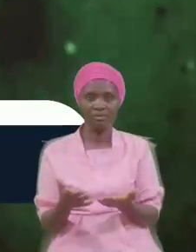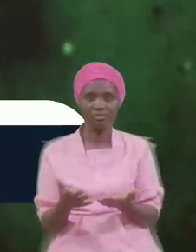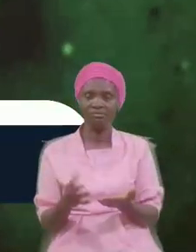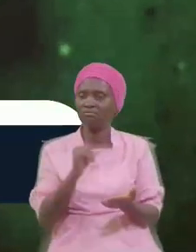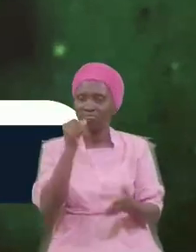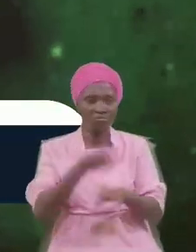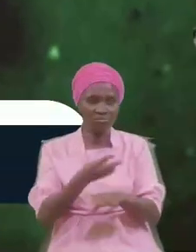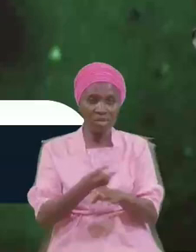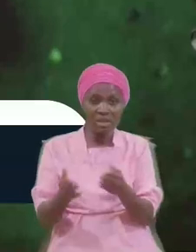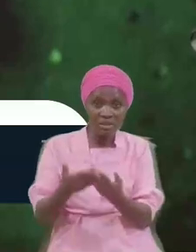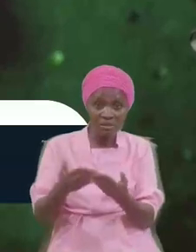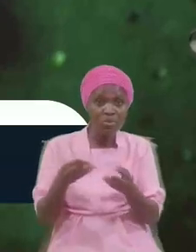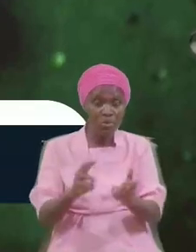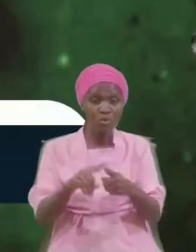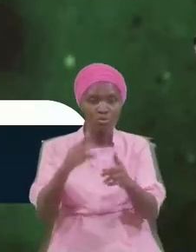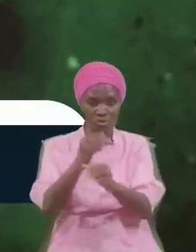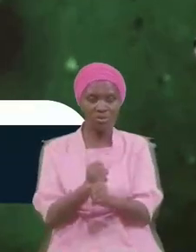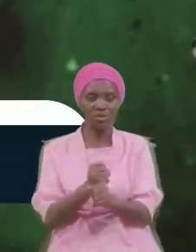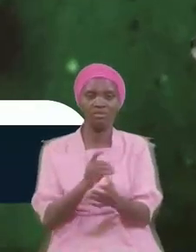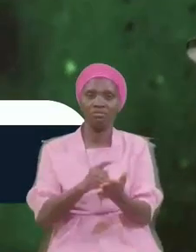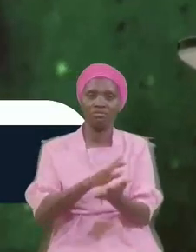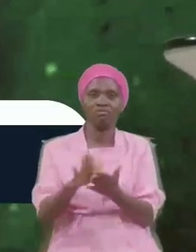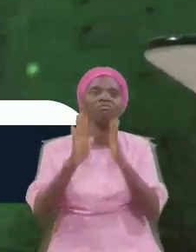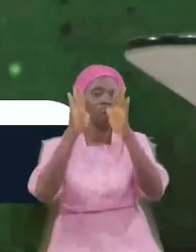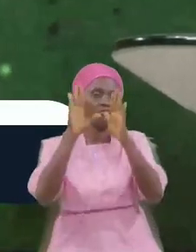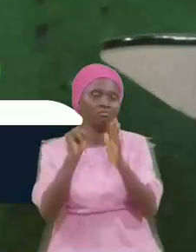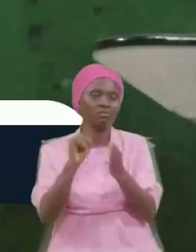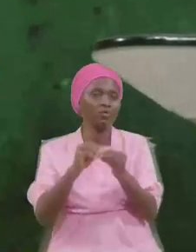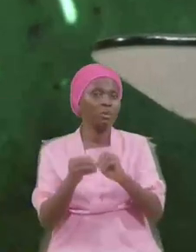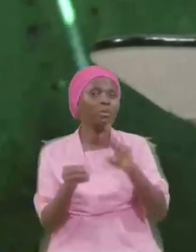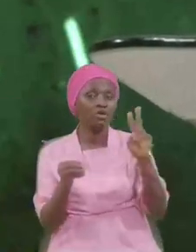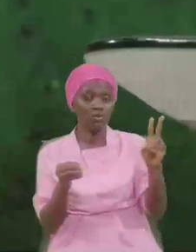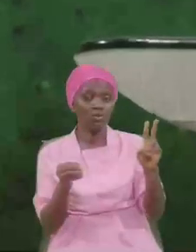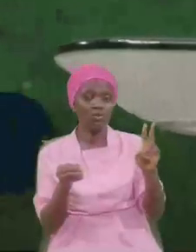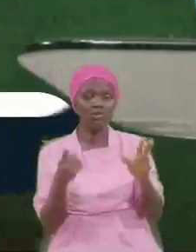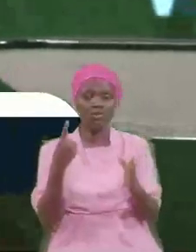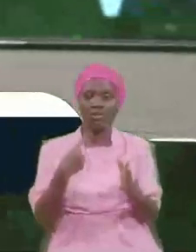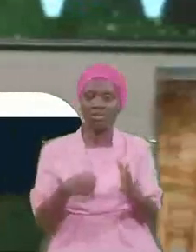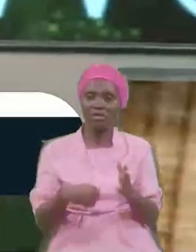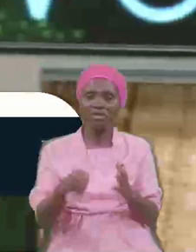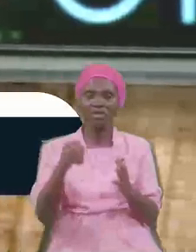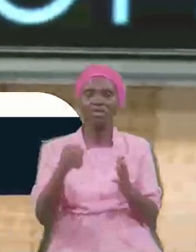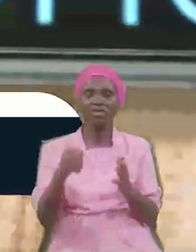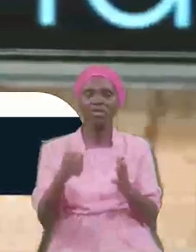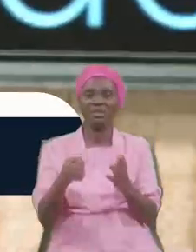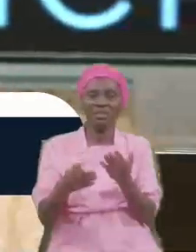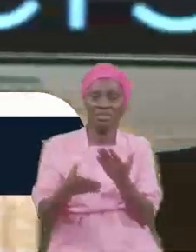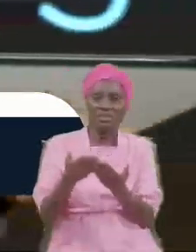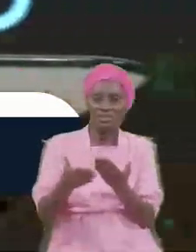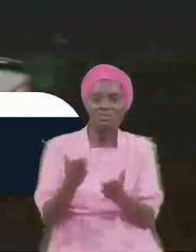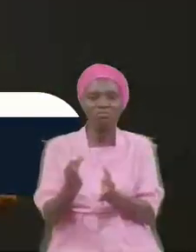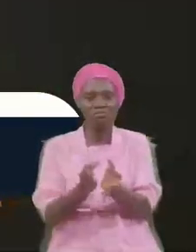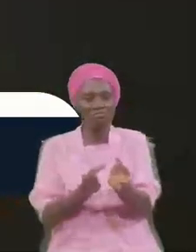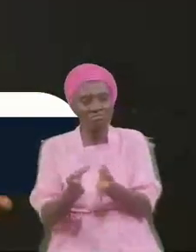recevoir les prodiges surnaturels. Deux, les moyens simplifiés par exposition,